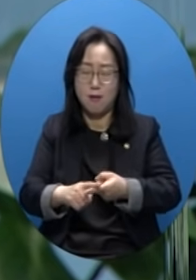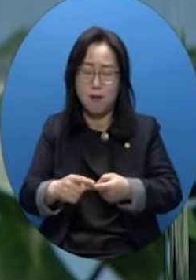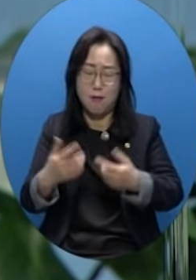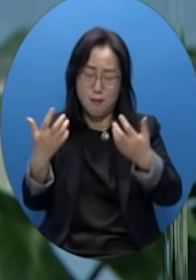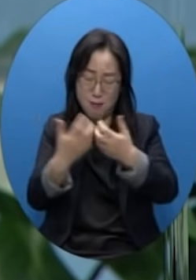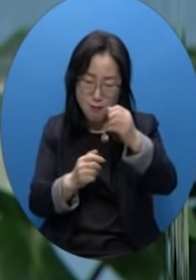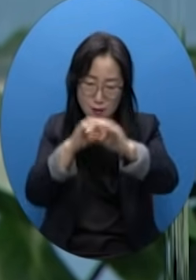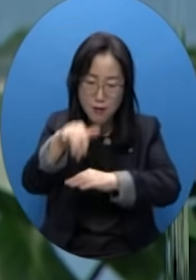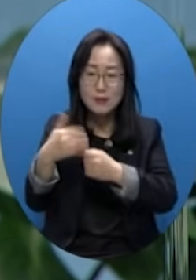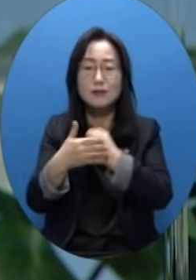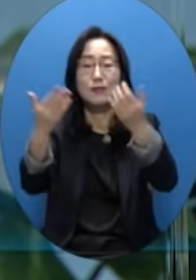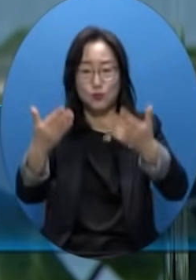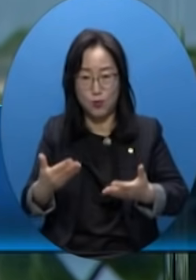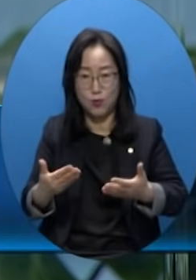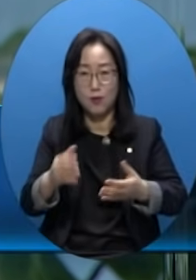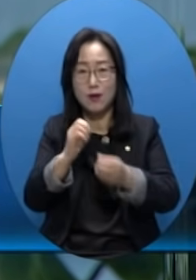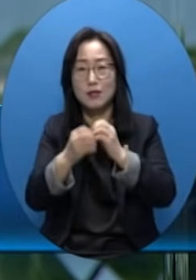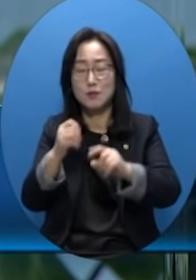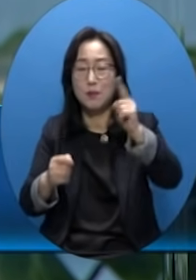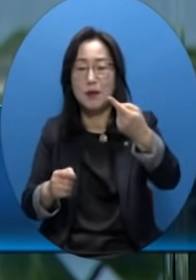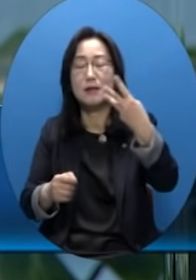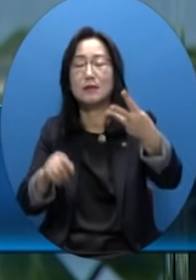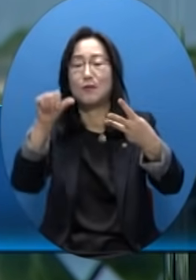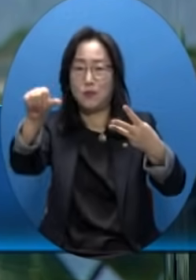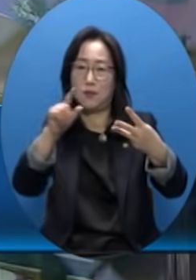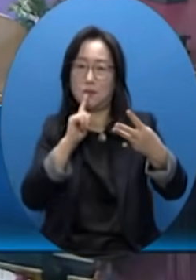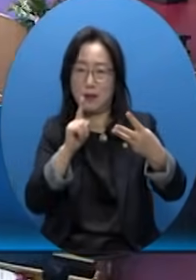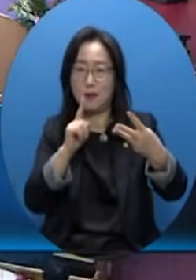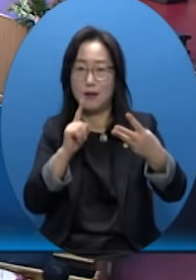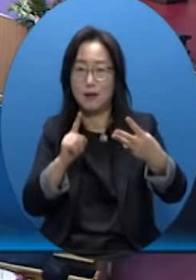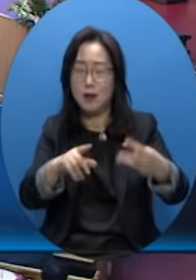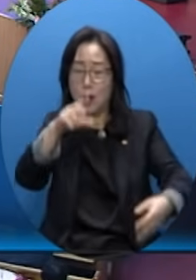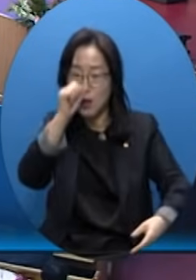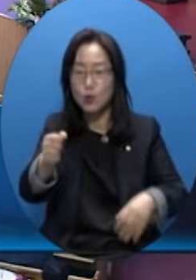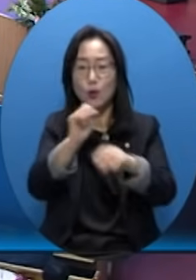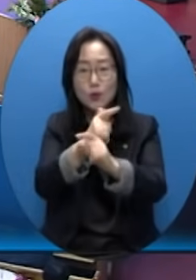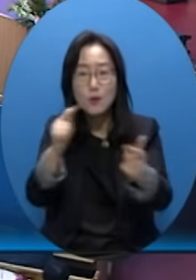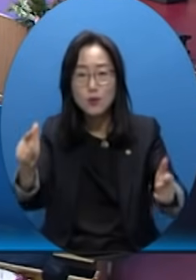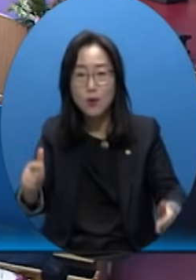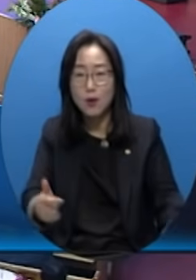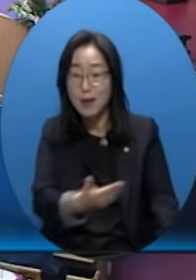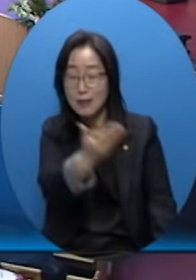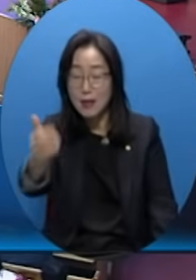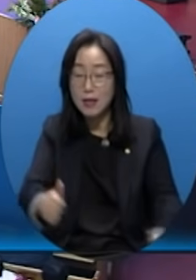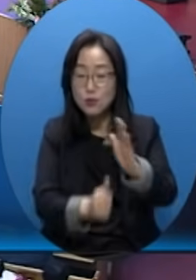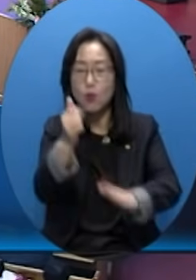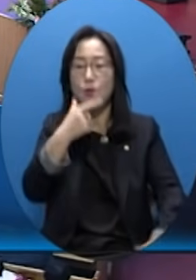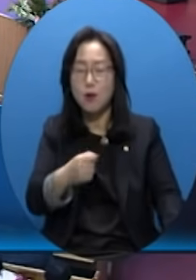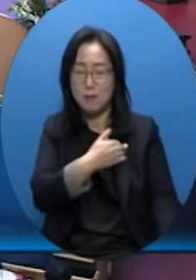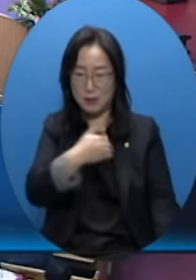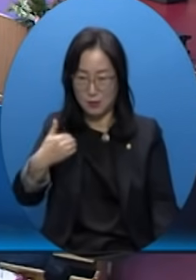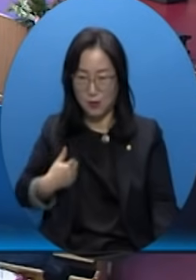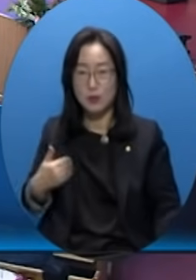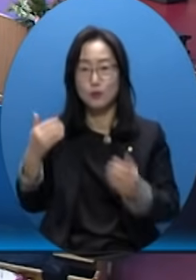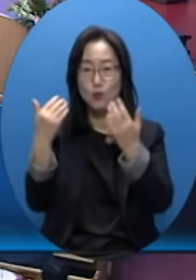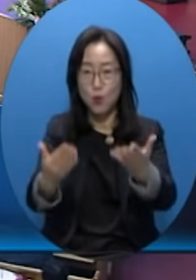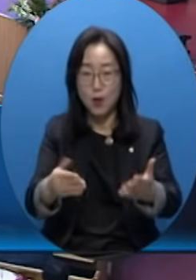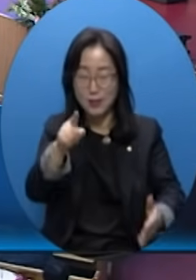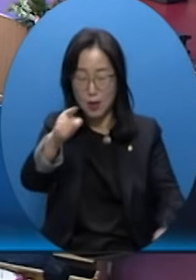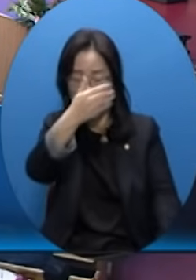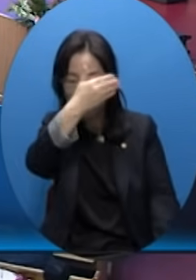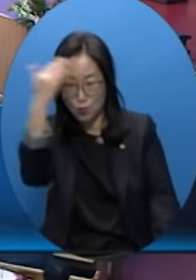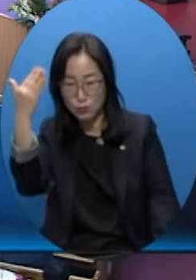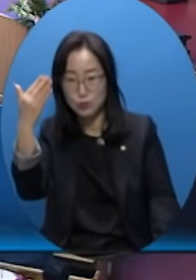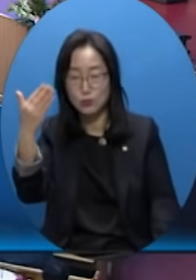주시는 것입니다 시편 103 편 5절에 이와 같은 축구의 말씀했습니다 좋은 것으로 내 소원을 만족하게 하사 내